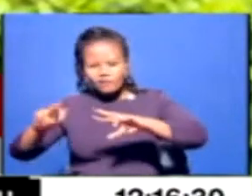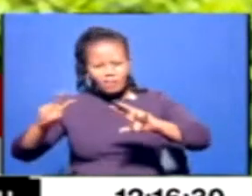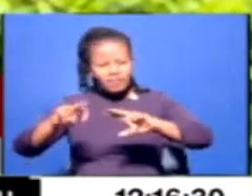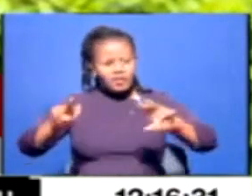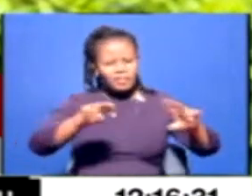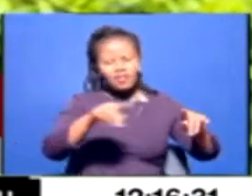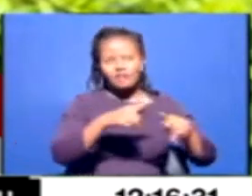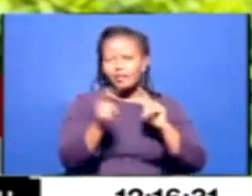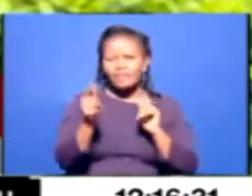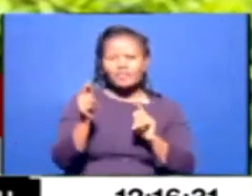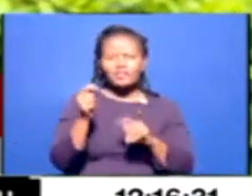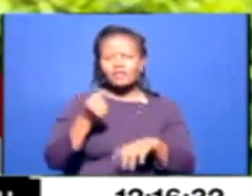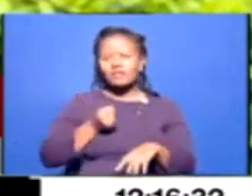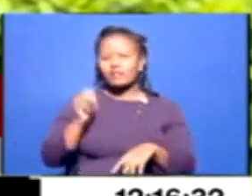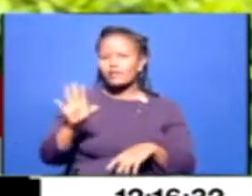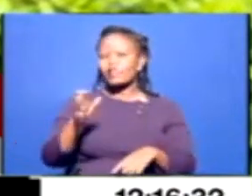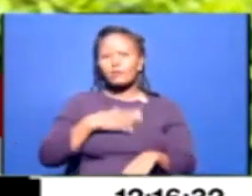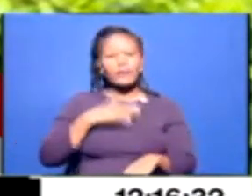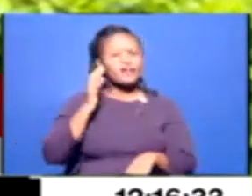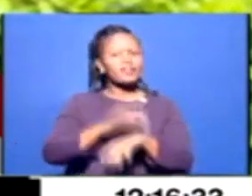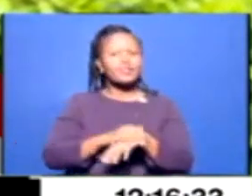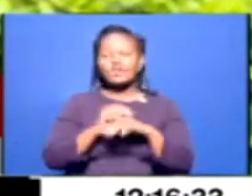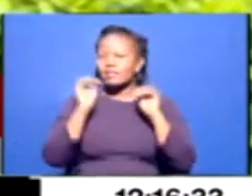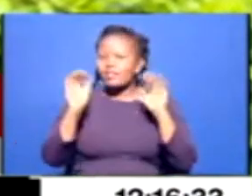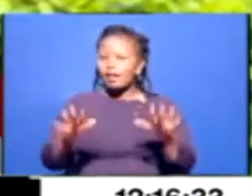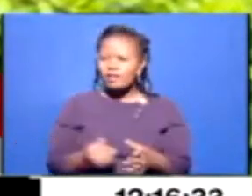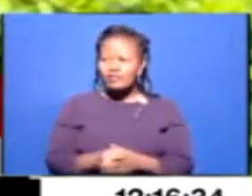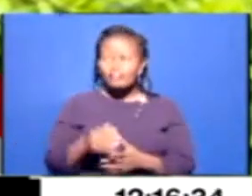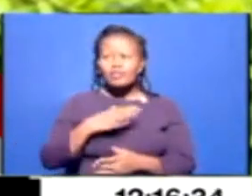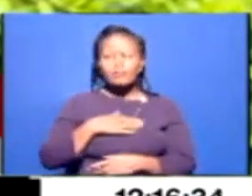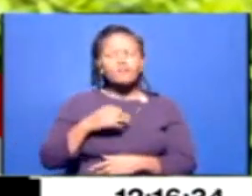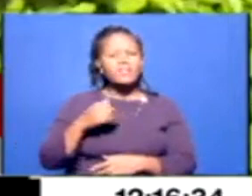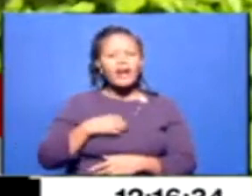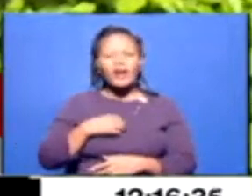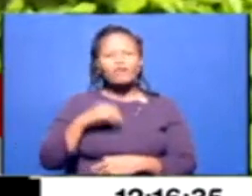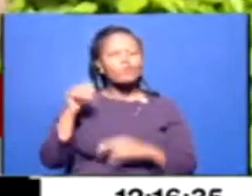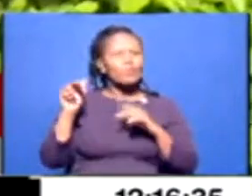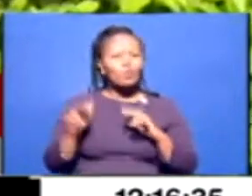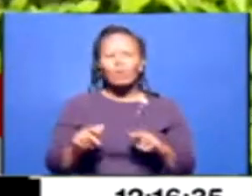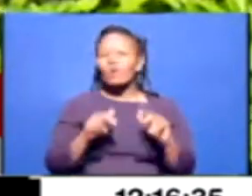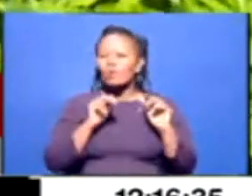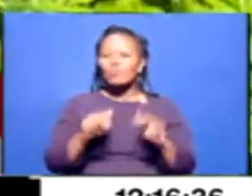mtoto wangu. Nimetembea lakini sijapata ripoti yoyote.